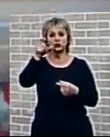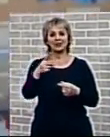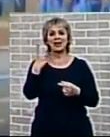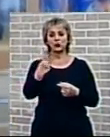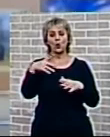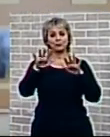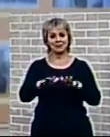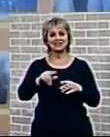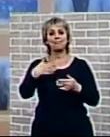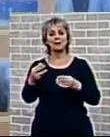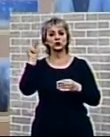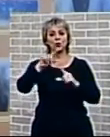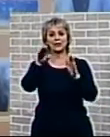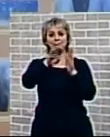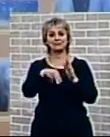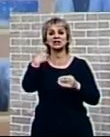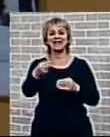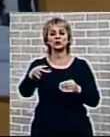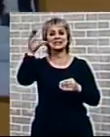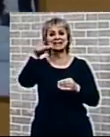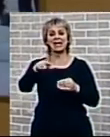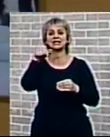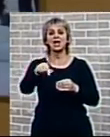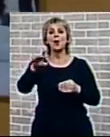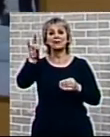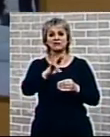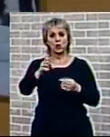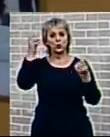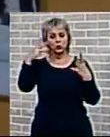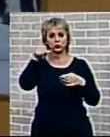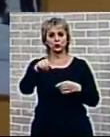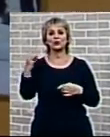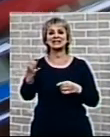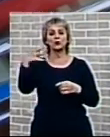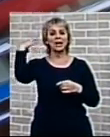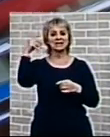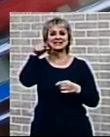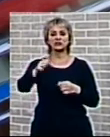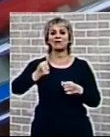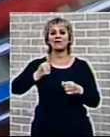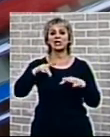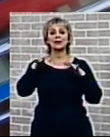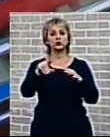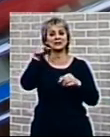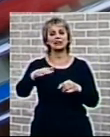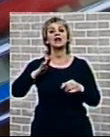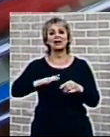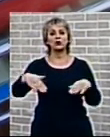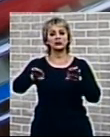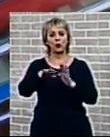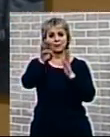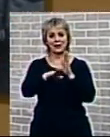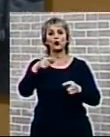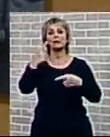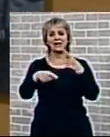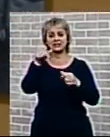на место. Помимо школьных предметов, здесь дают знания по основам православной культуры, историю казачества, военному делу. Довольны такой программой